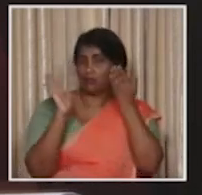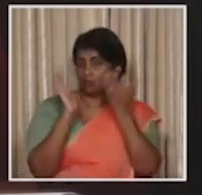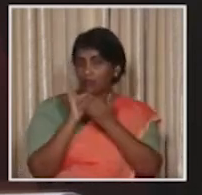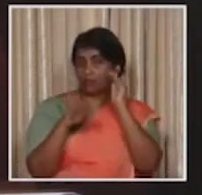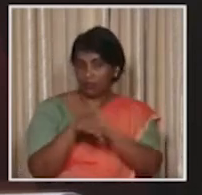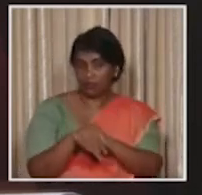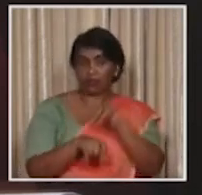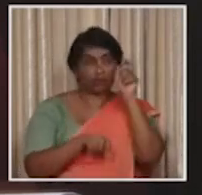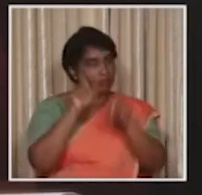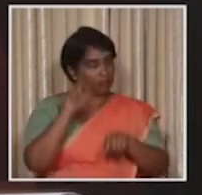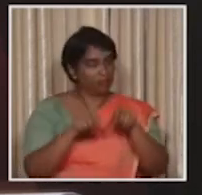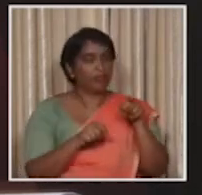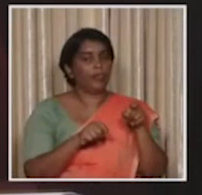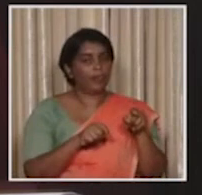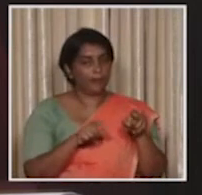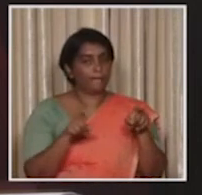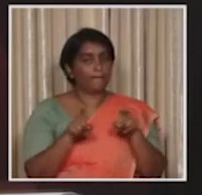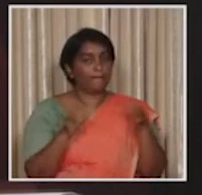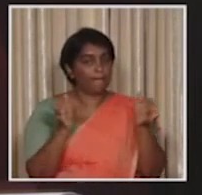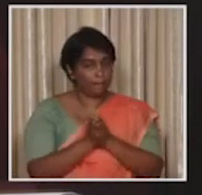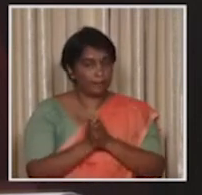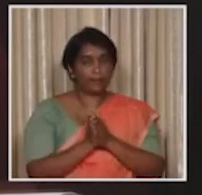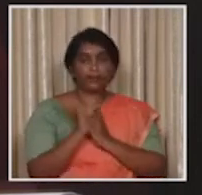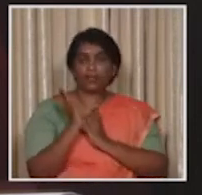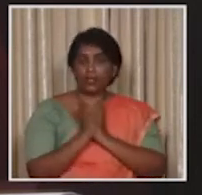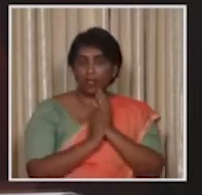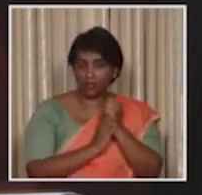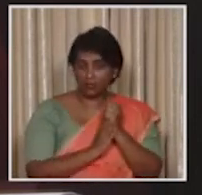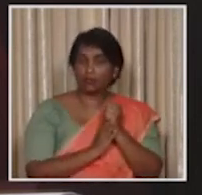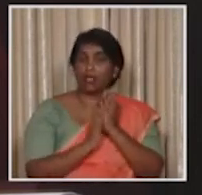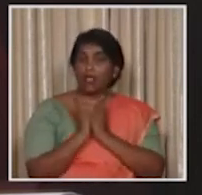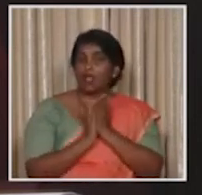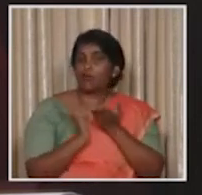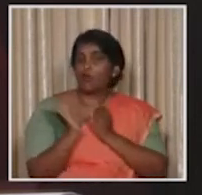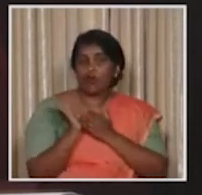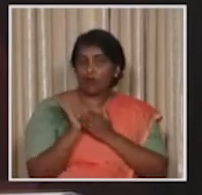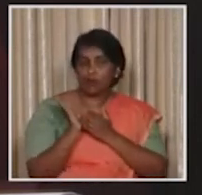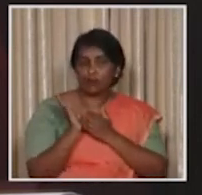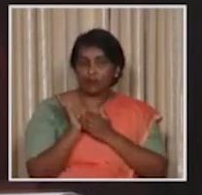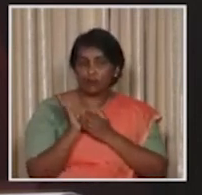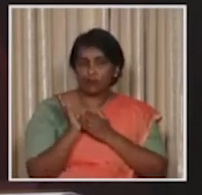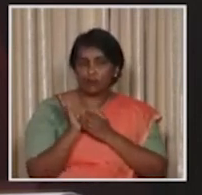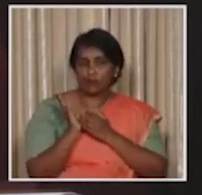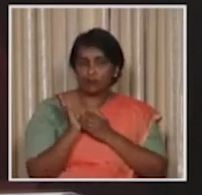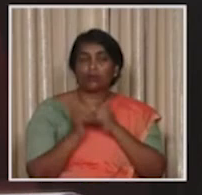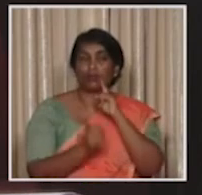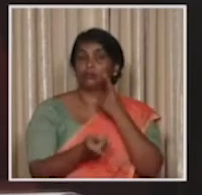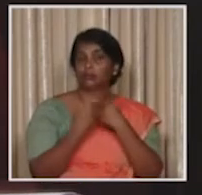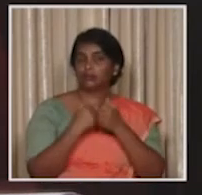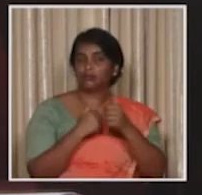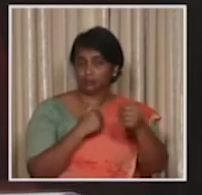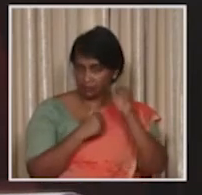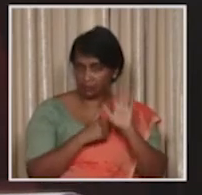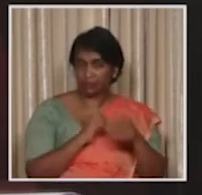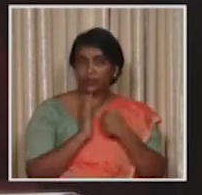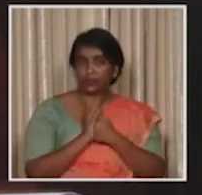ලබන නිලධාරියන් හා ඒ අයගේ අයිතිය කවරේද යන්න පිළිබඳව පරීක්ෂණ දියත් කිරීමද.